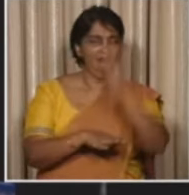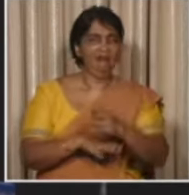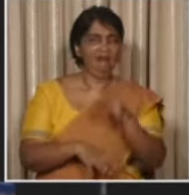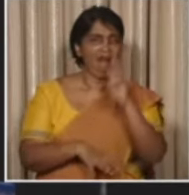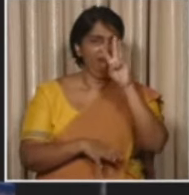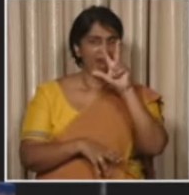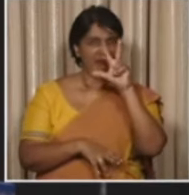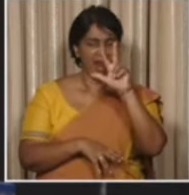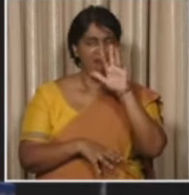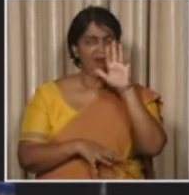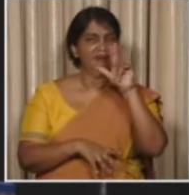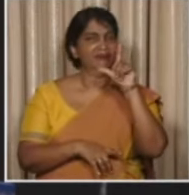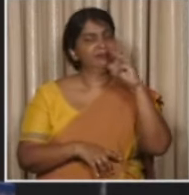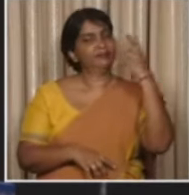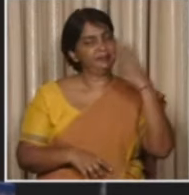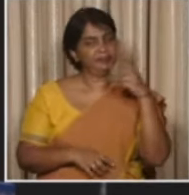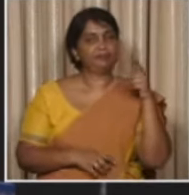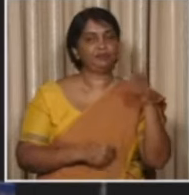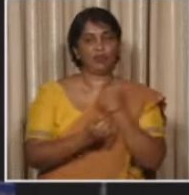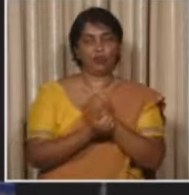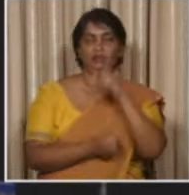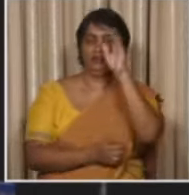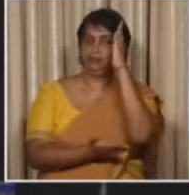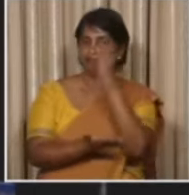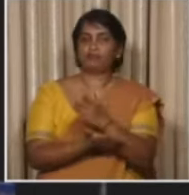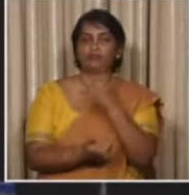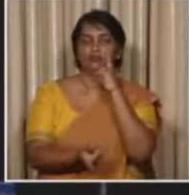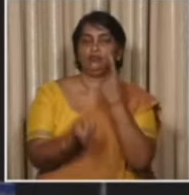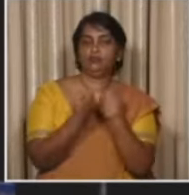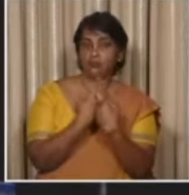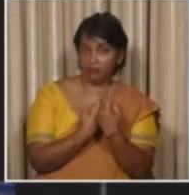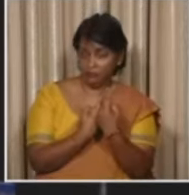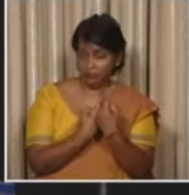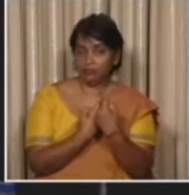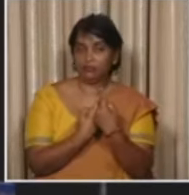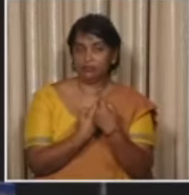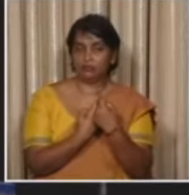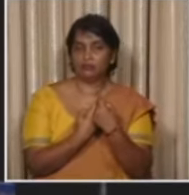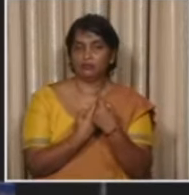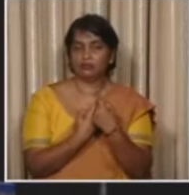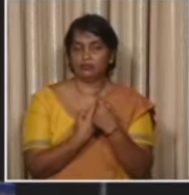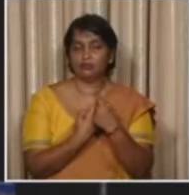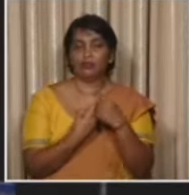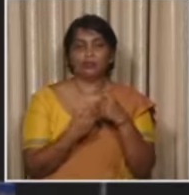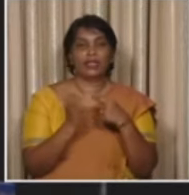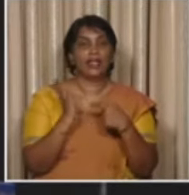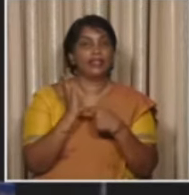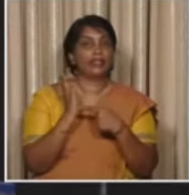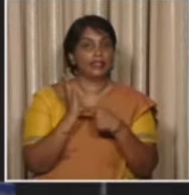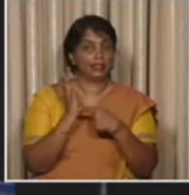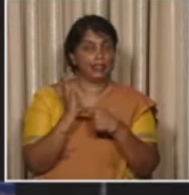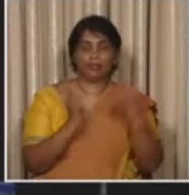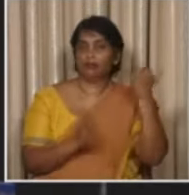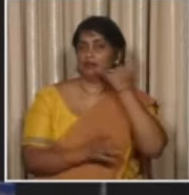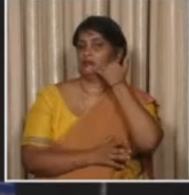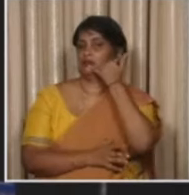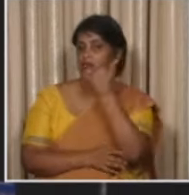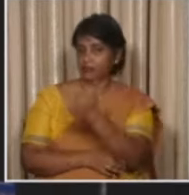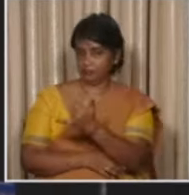37.97.3 එතුමා නතර කරලා මේක පරීක්ෂා කරන්න හදනකොට දේශබන්දු තෙන්නකෝන් කතා කරලා කියනවා